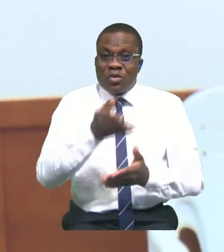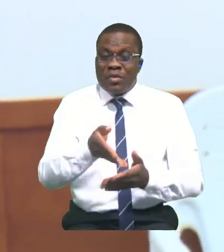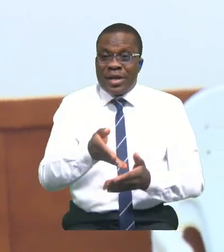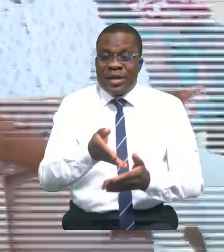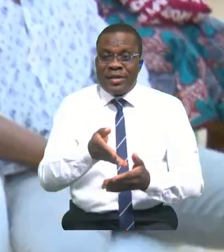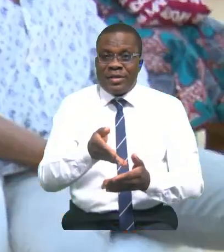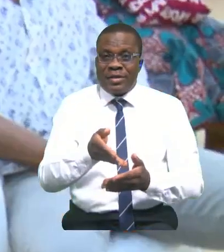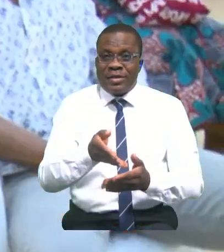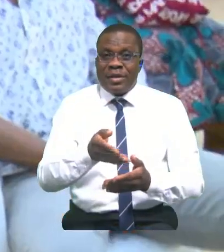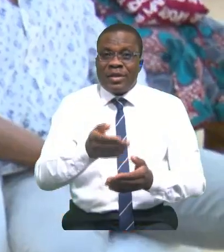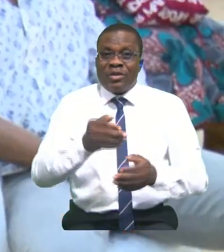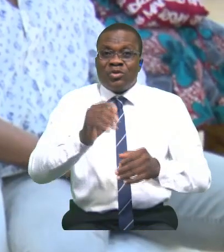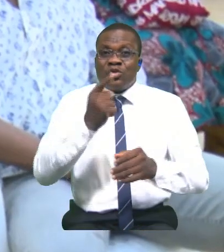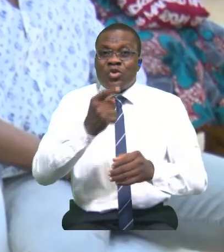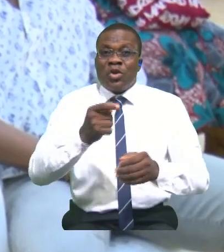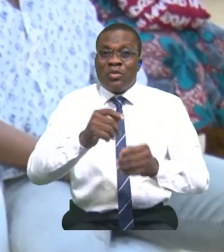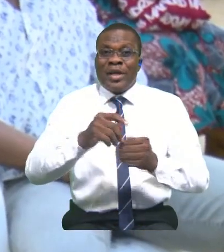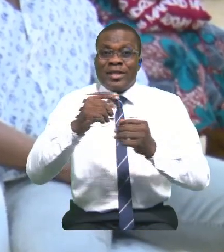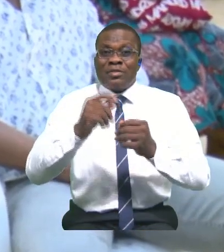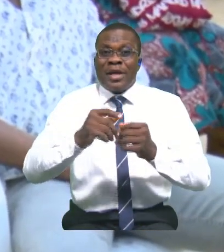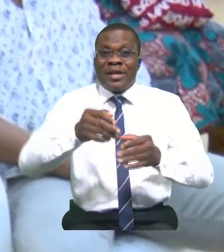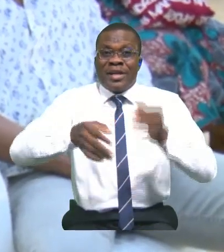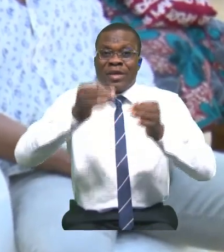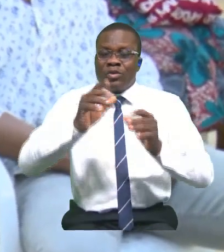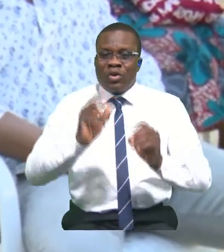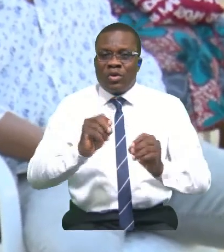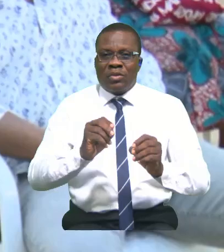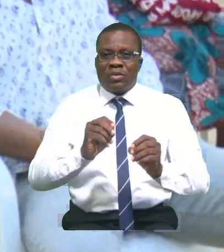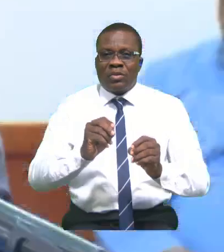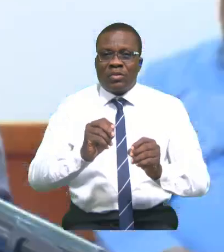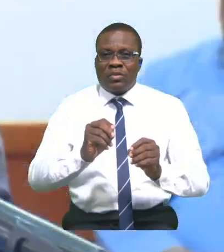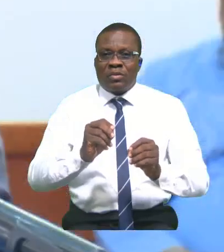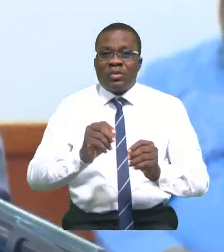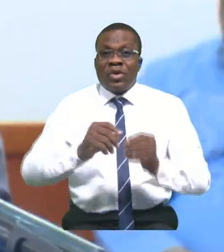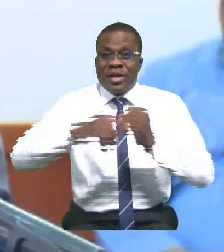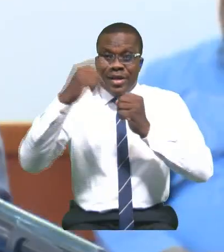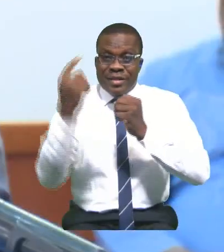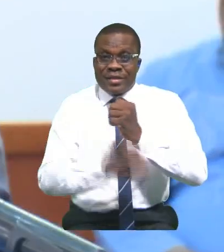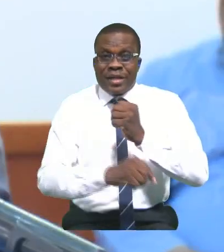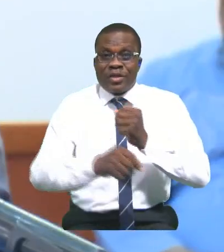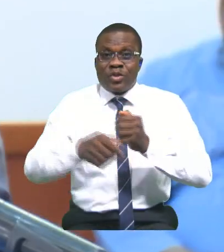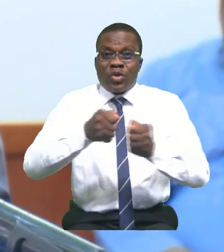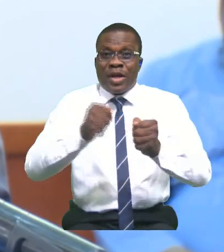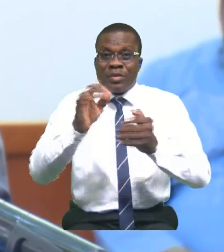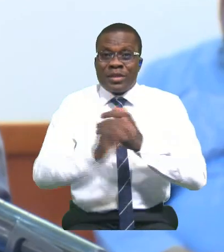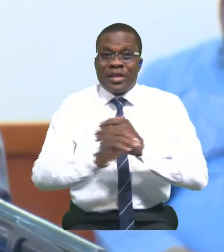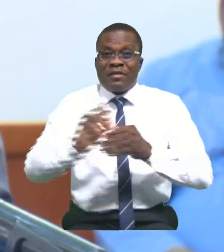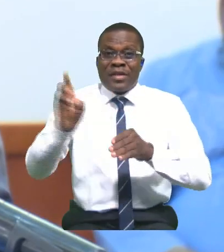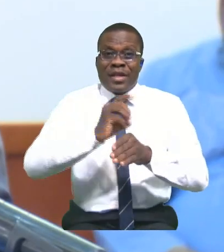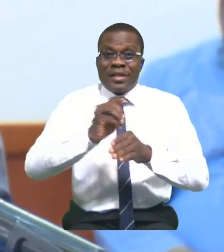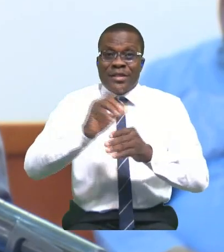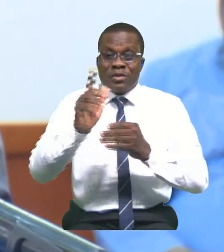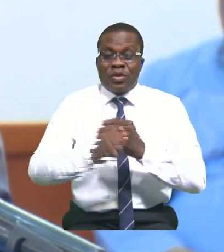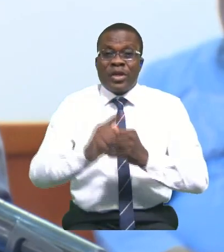sanctions pénales les sanctions administratives et disciplinaires